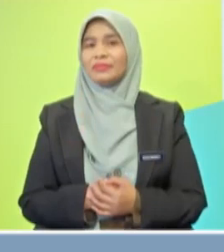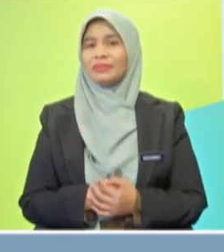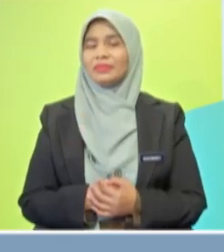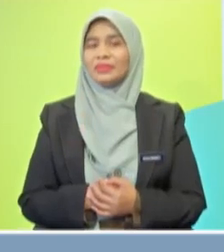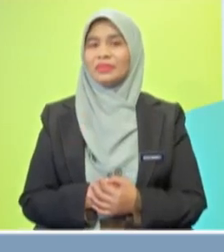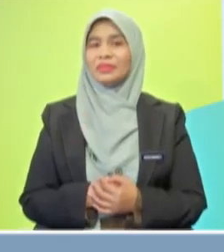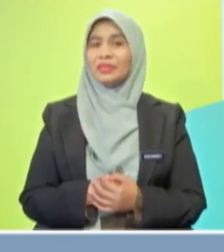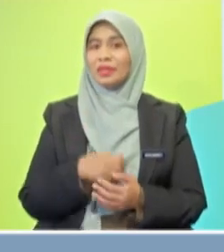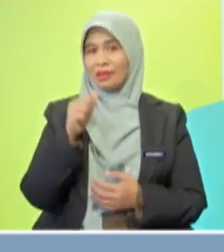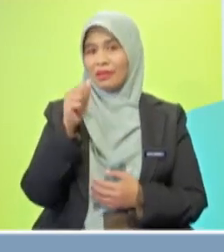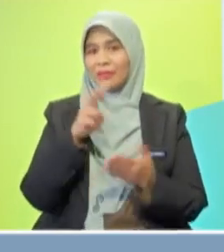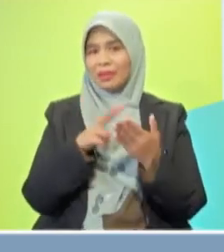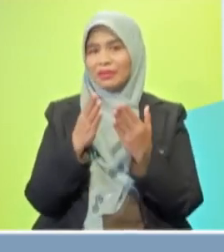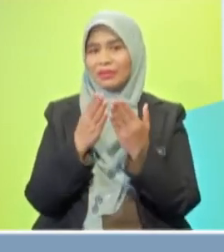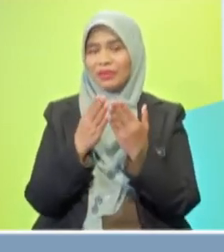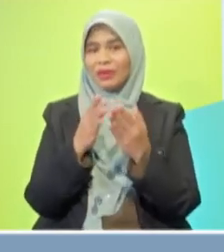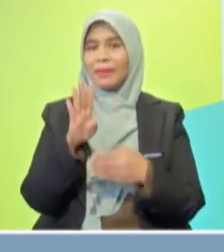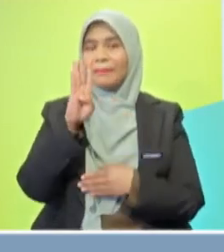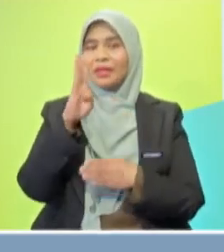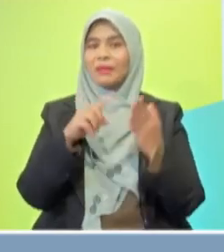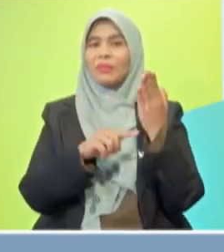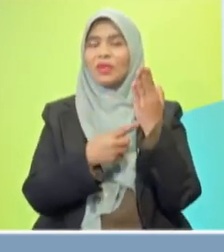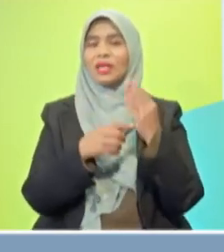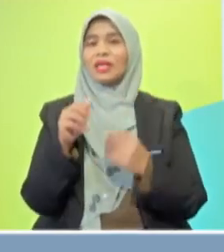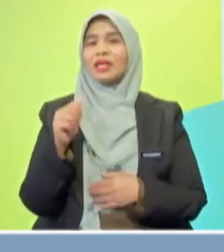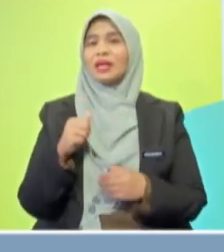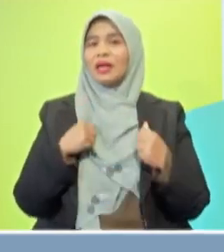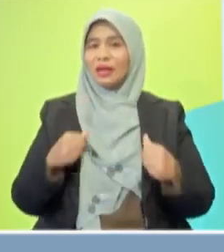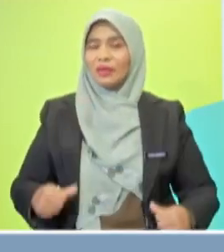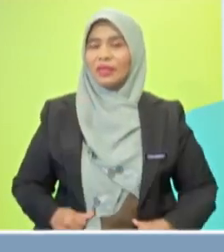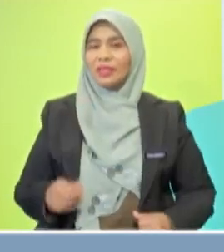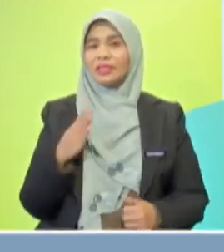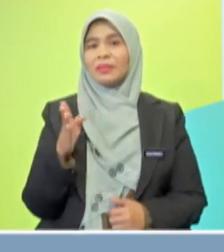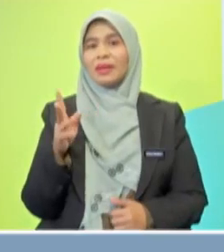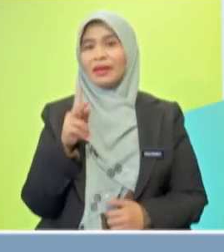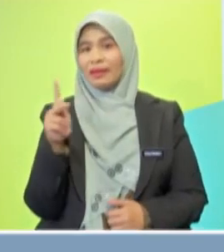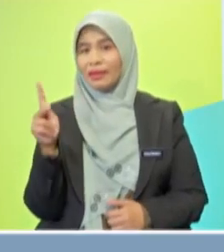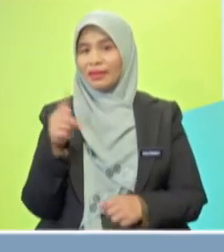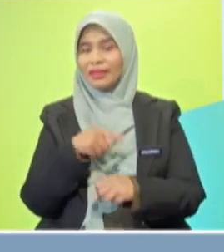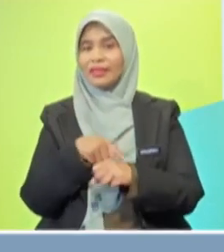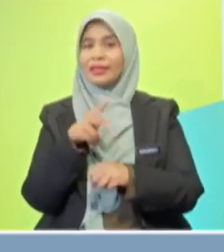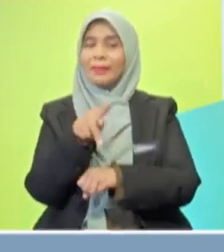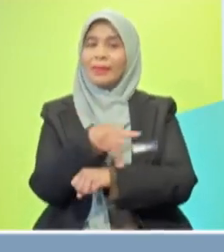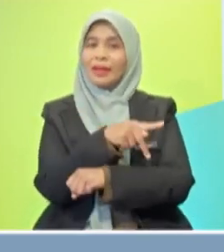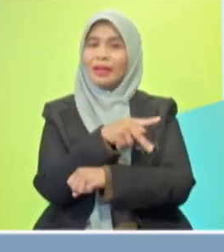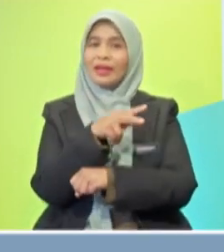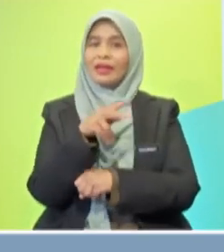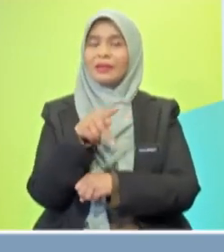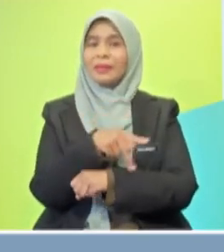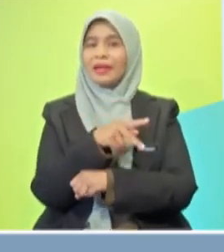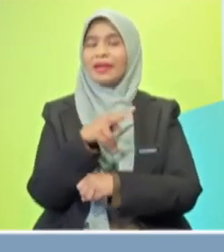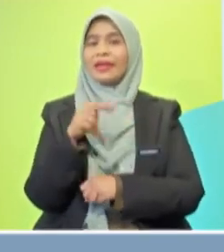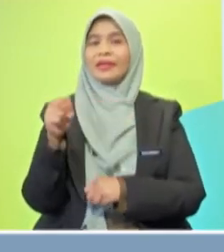kecuali. A, membaca doa. B, memulakan anggota sebelah kanan ketika memakai pakaian. C, memulakan anggota sebelah